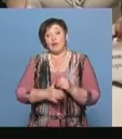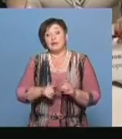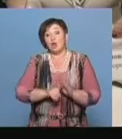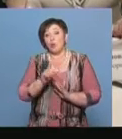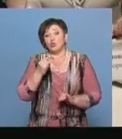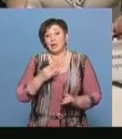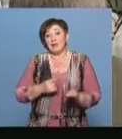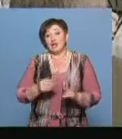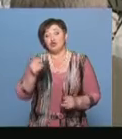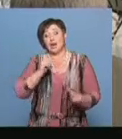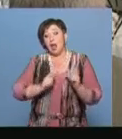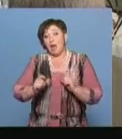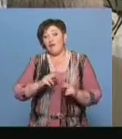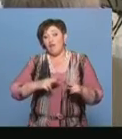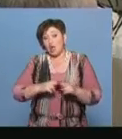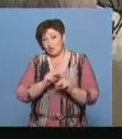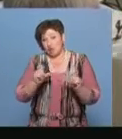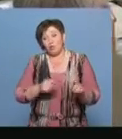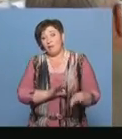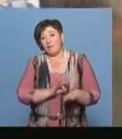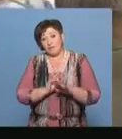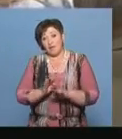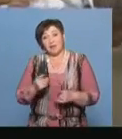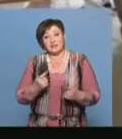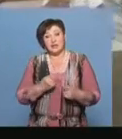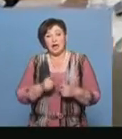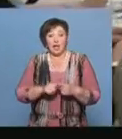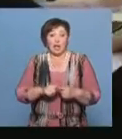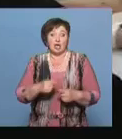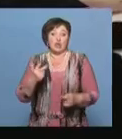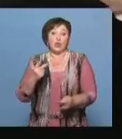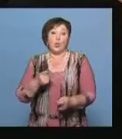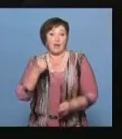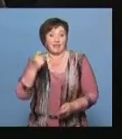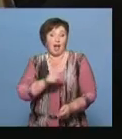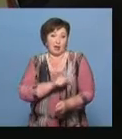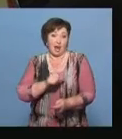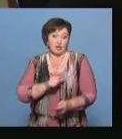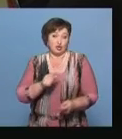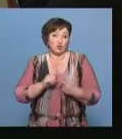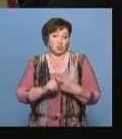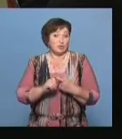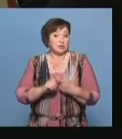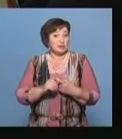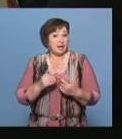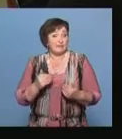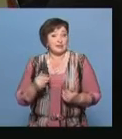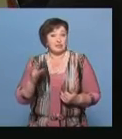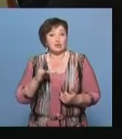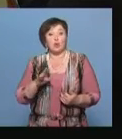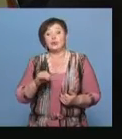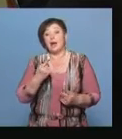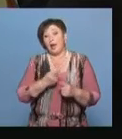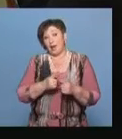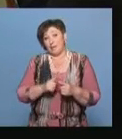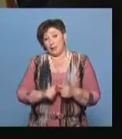были и полицейские. Они представили статистику по наркопреступлениям, совершенными подростками. Таких дел с начала года они завели уже 20, но